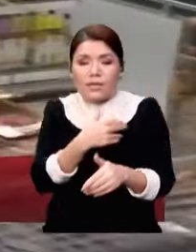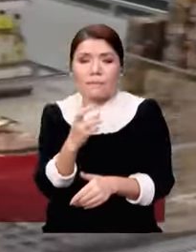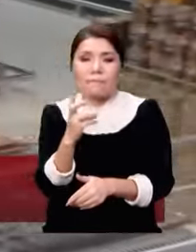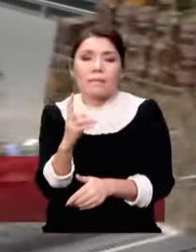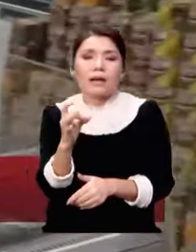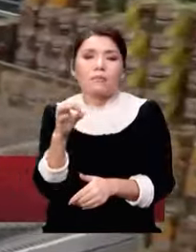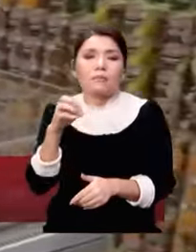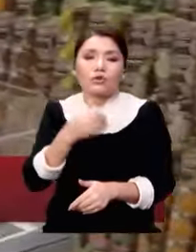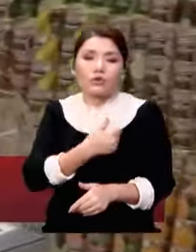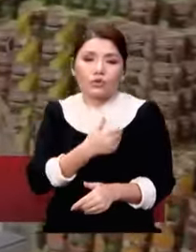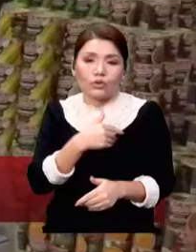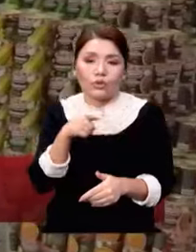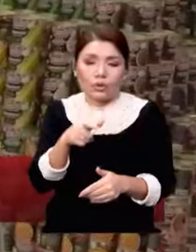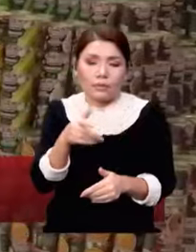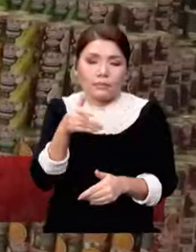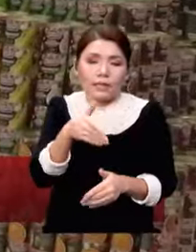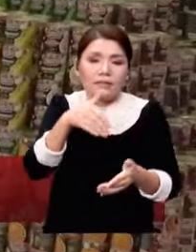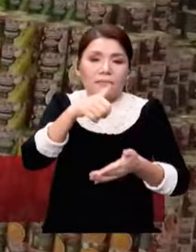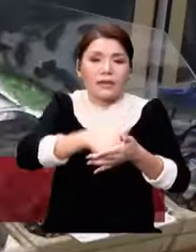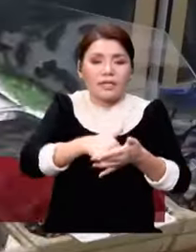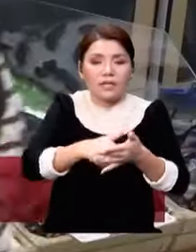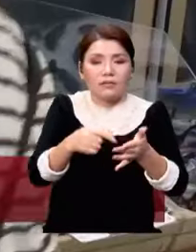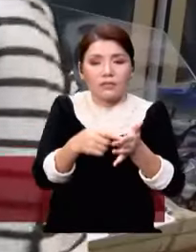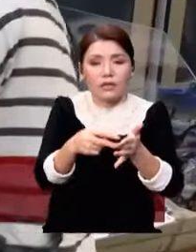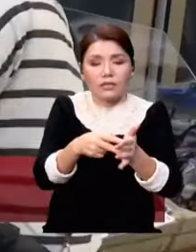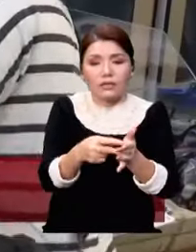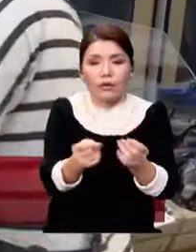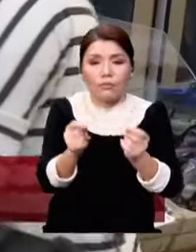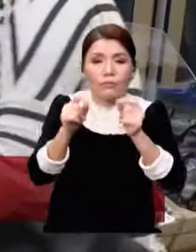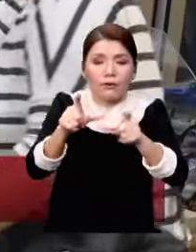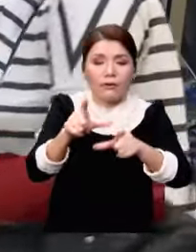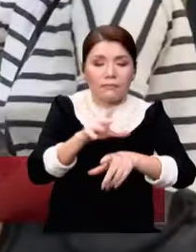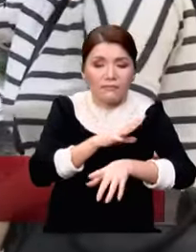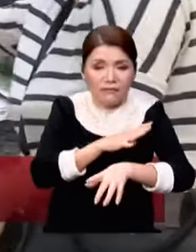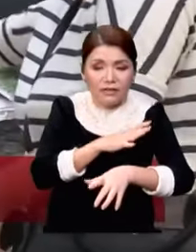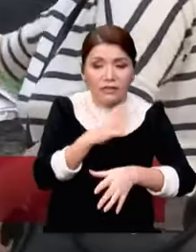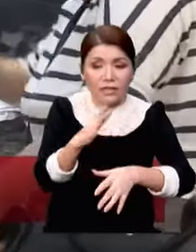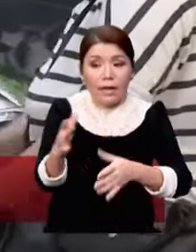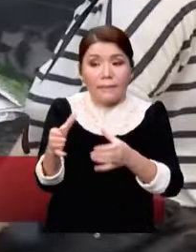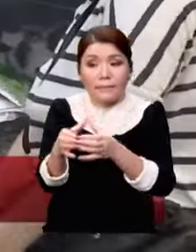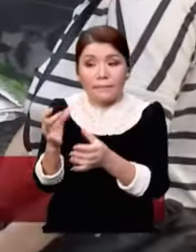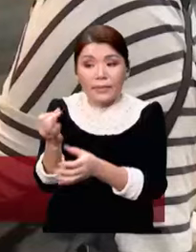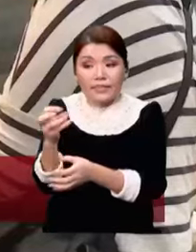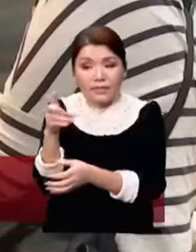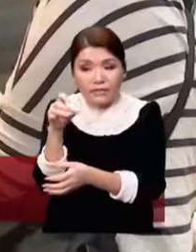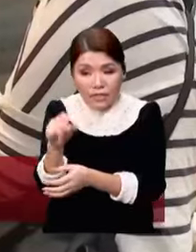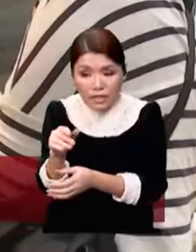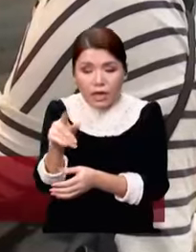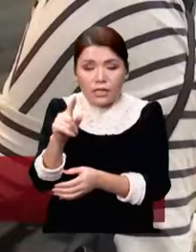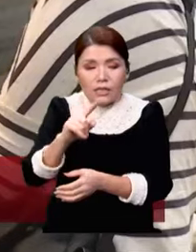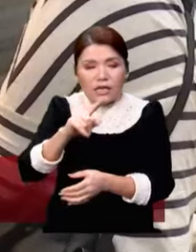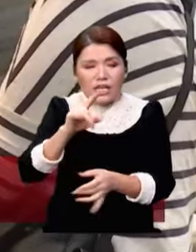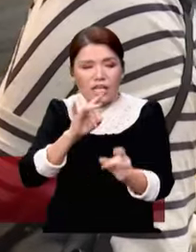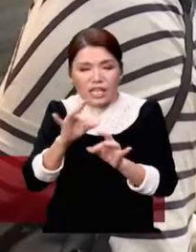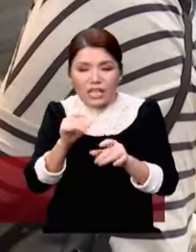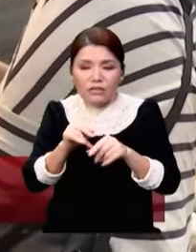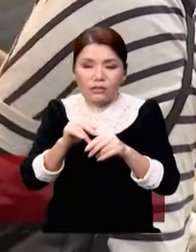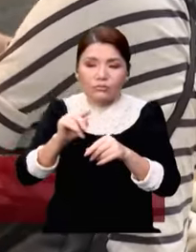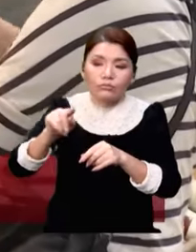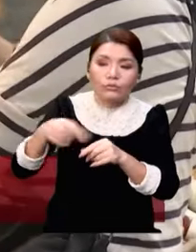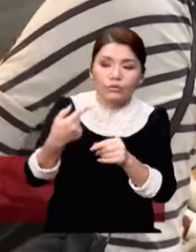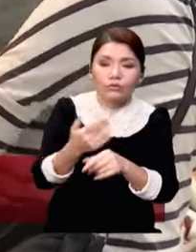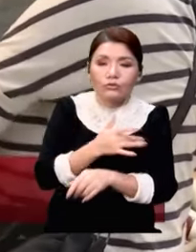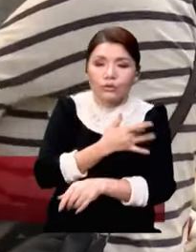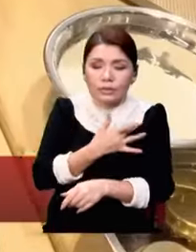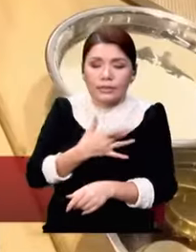бэк-маржой невольно становятся причиной роста цен на продукты и товары. То есть поставщики за навязанные от ритейлеров дополнительные